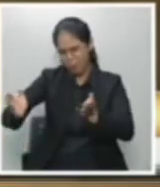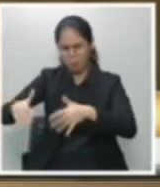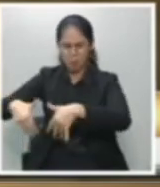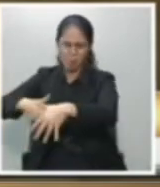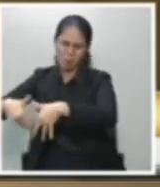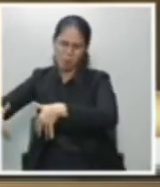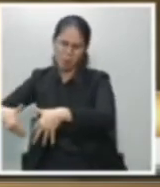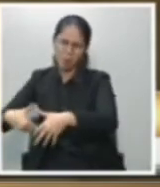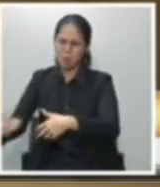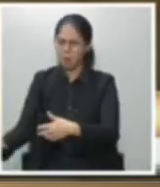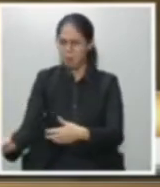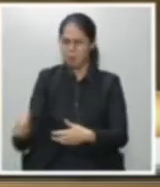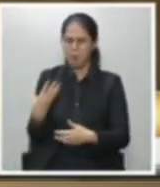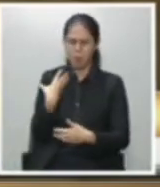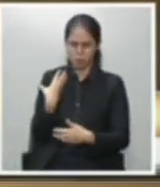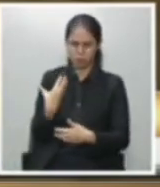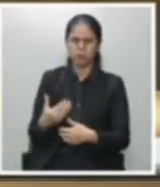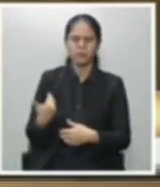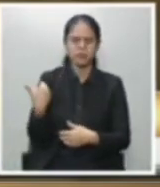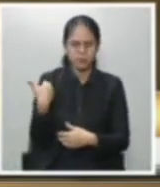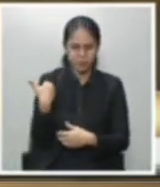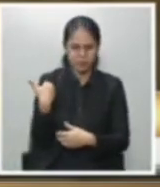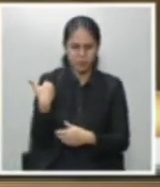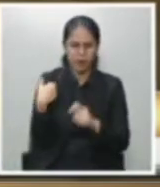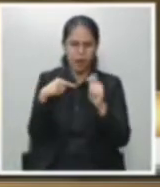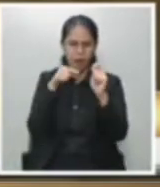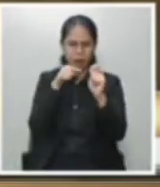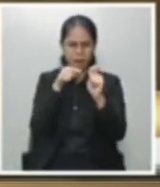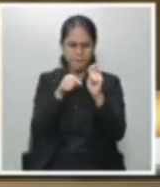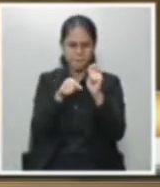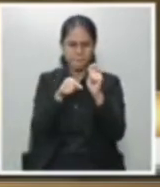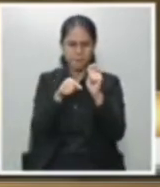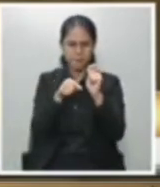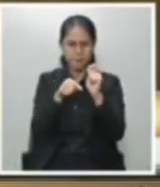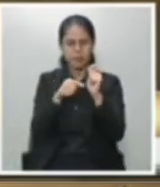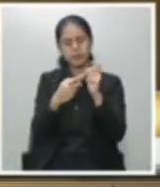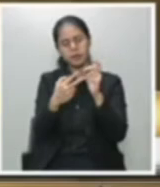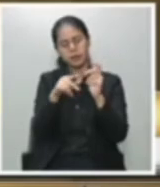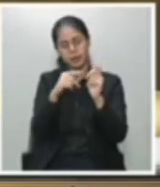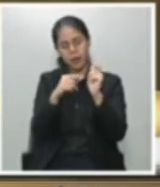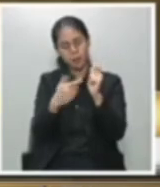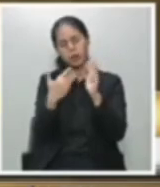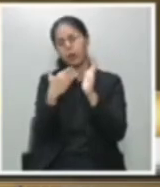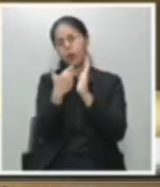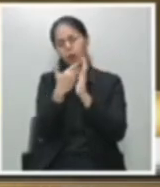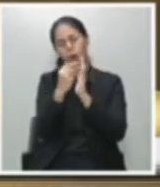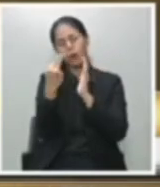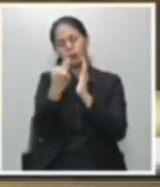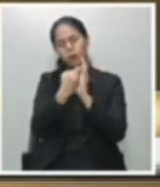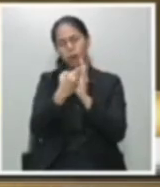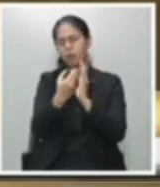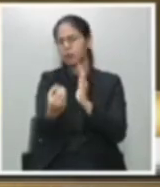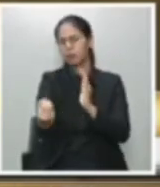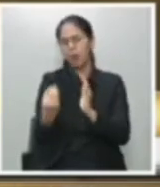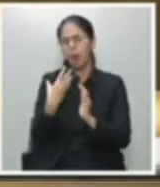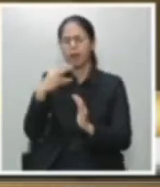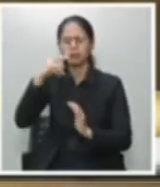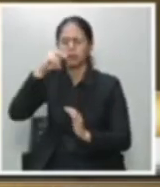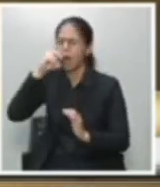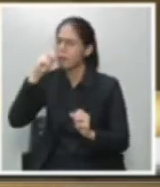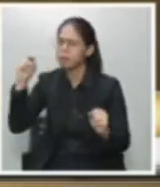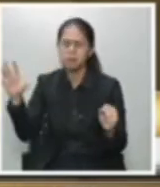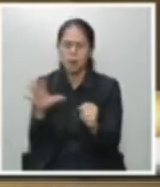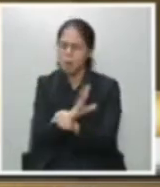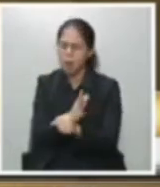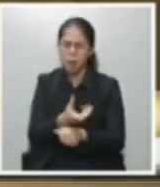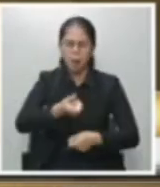าชนบ้านหนองแอกตำบลบ้านผืออำเภอพลวิสัยจังหวัดหนองคายว่าน้ำประปาไม่พอใช้น้ำเพื่อการเกษ